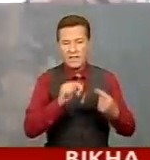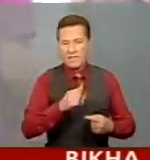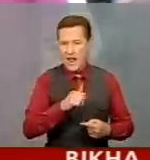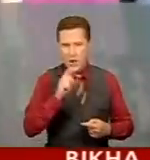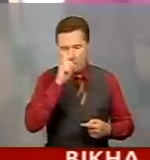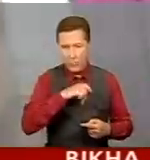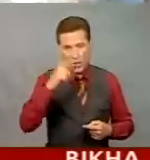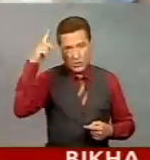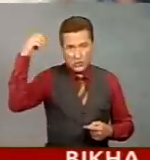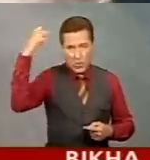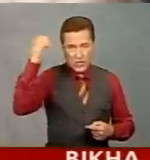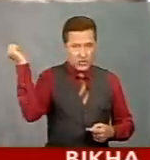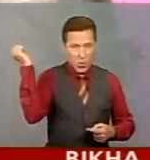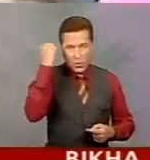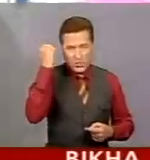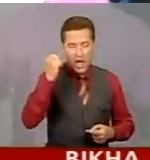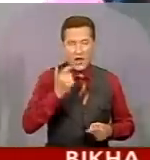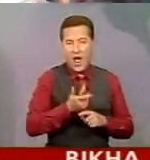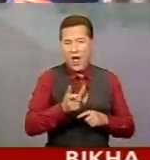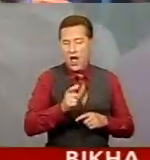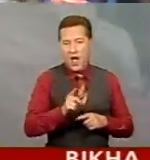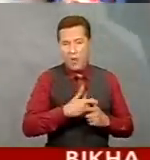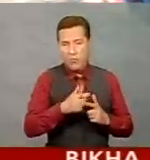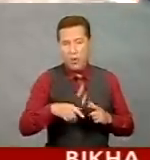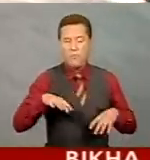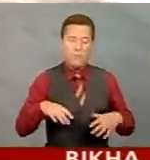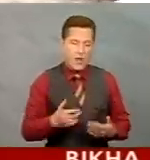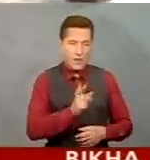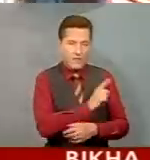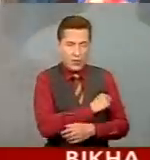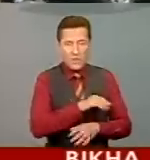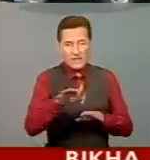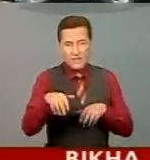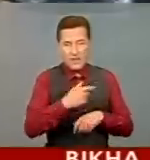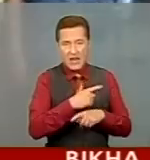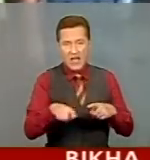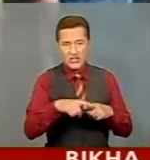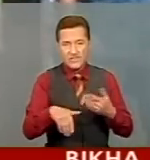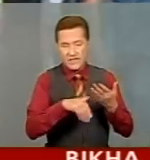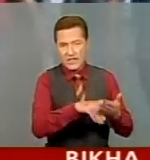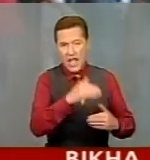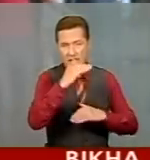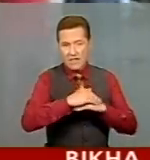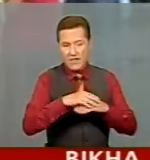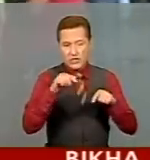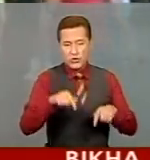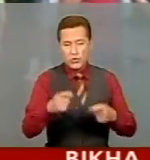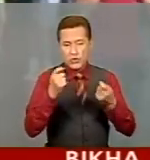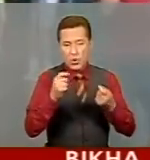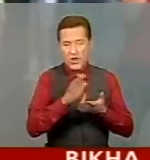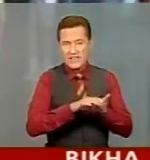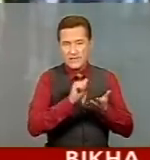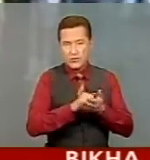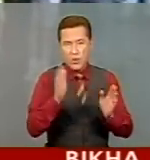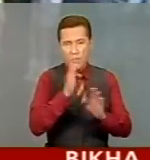отримав сонячний удар або його здолала перевтома. Чоловіка одразу забрала швидка. Ну і надвечір тут трохи зіпсувалися